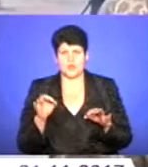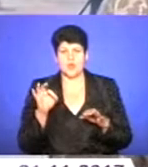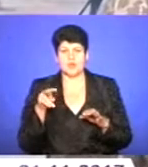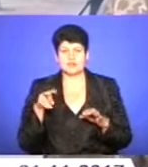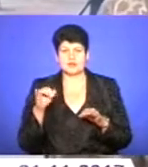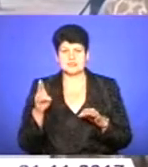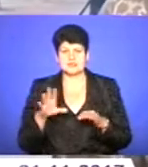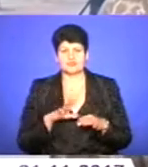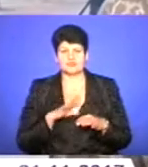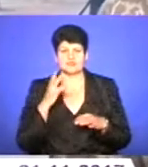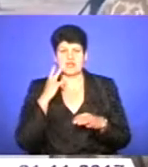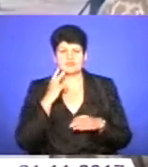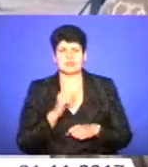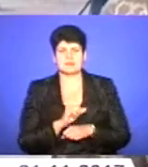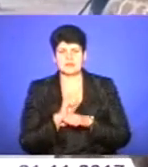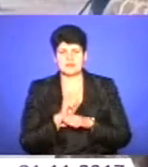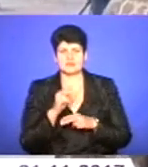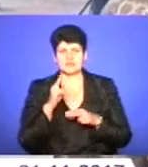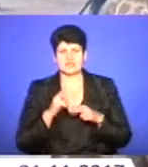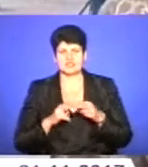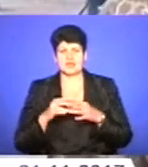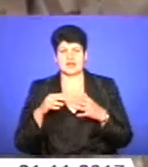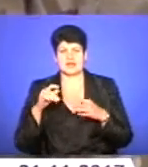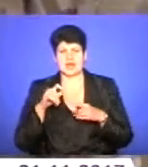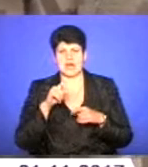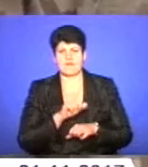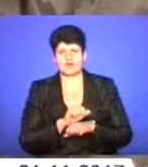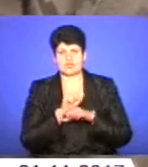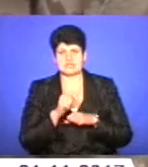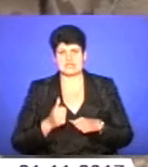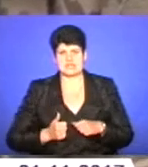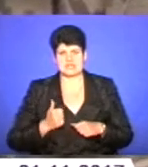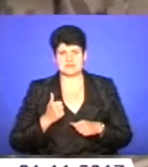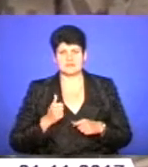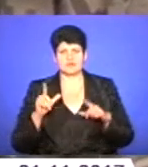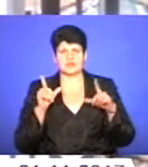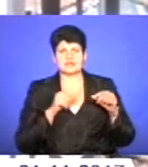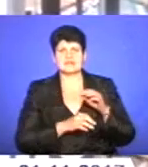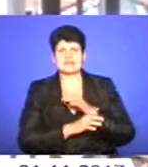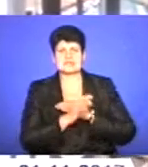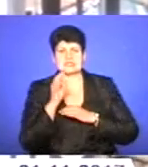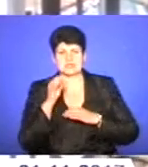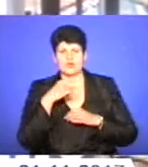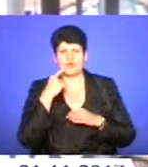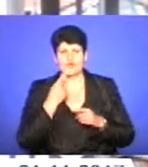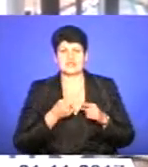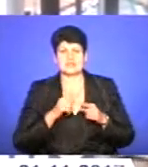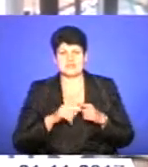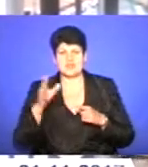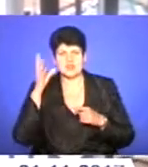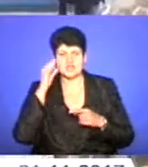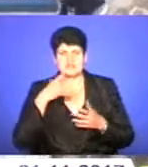Одразу по завершенню Революції Гідності чоловік поїхав захищати кордони України на схід. Каже, що вважає це своїм